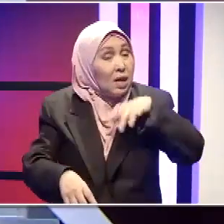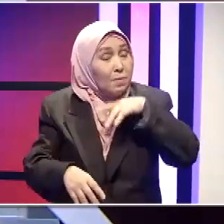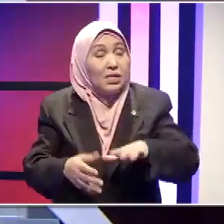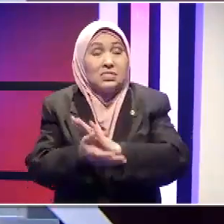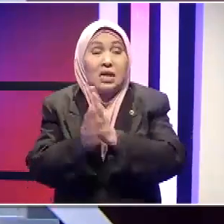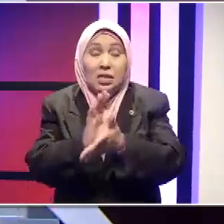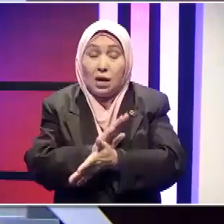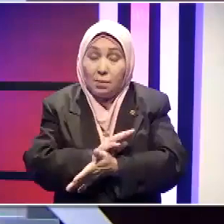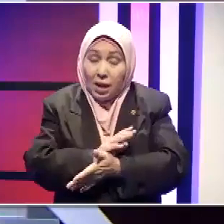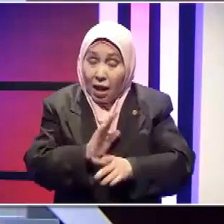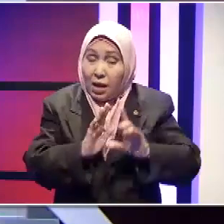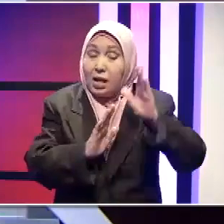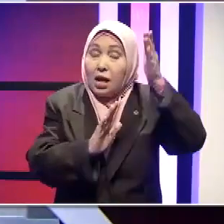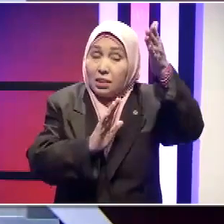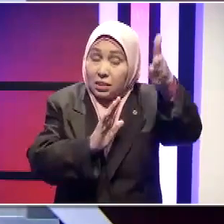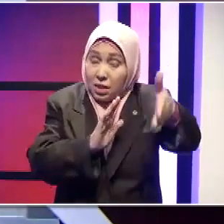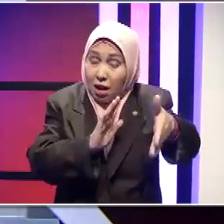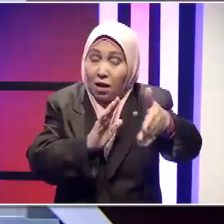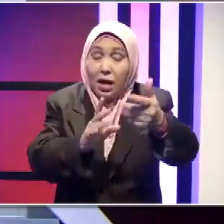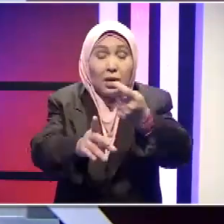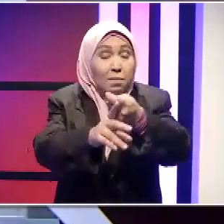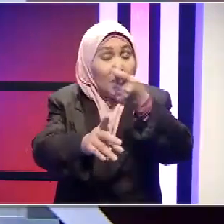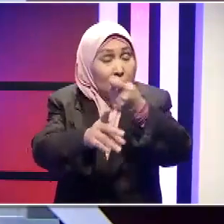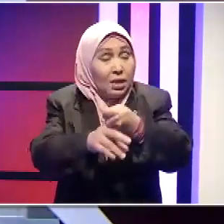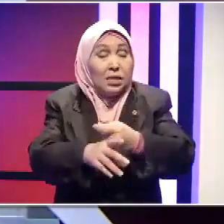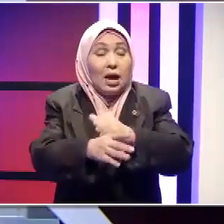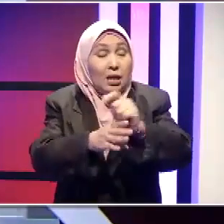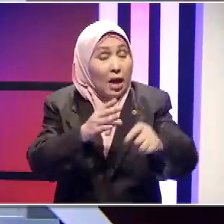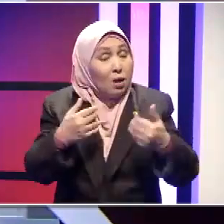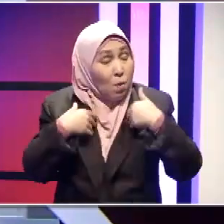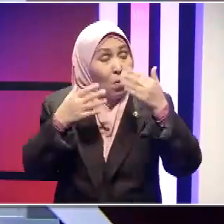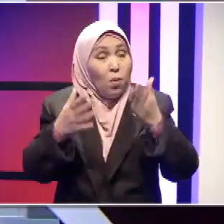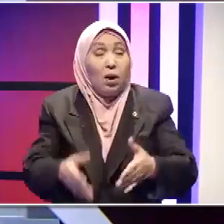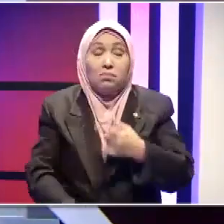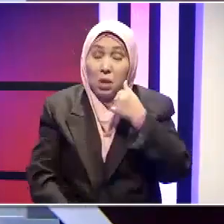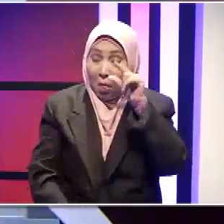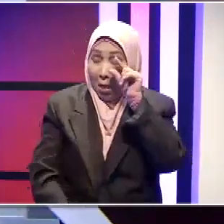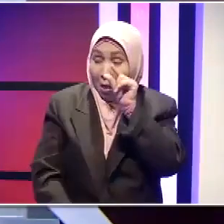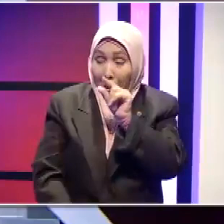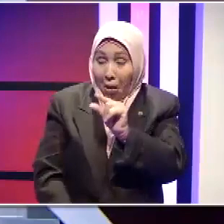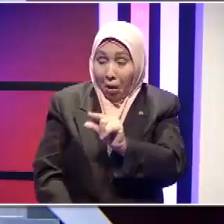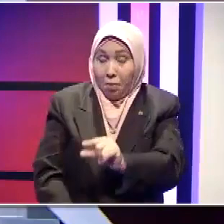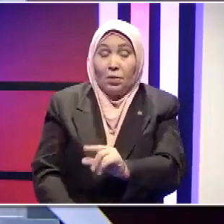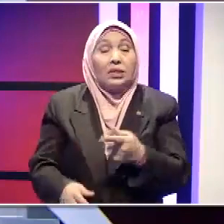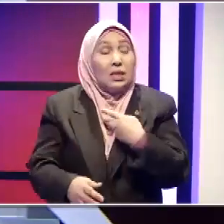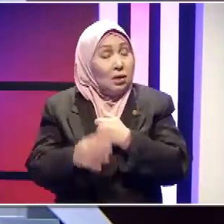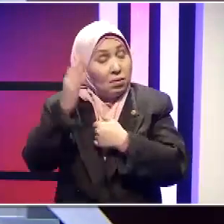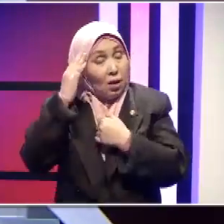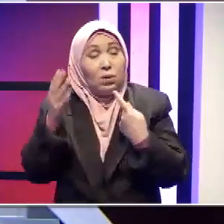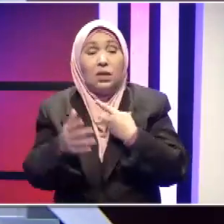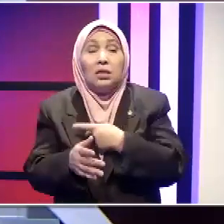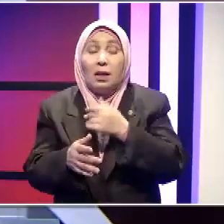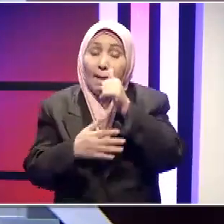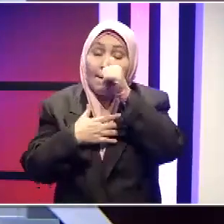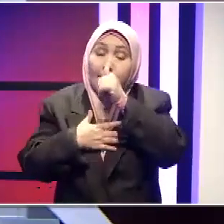pergi mereka di akhirat nanti tetapi bagi kita ilahal bila kita doang pergi jangan kita balas laut Nah kita tahu bahwa kita channel